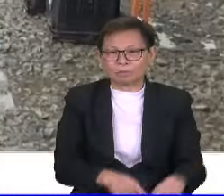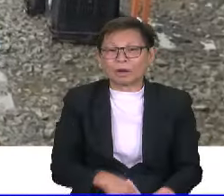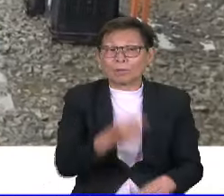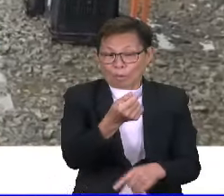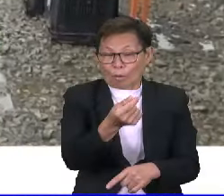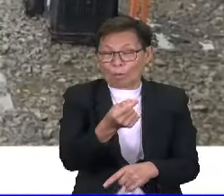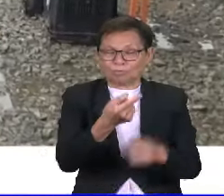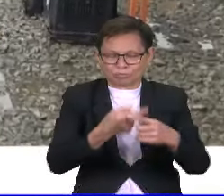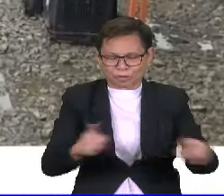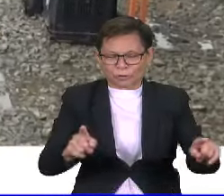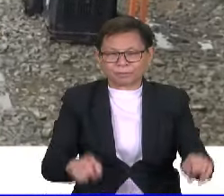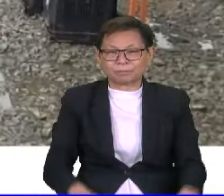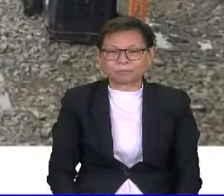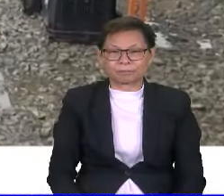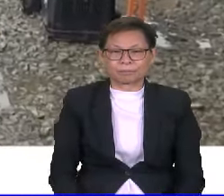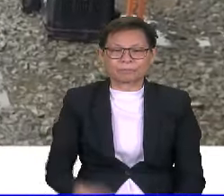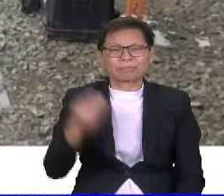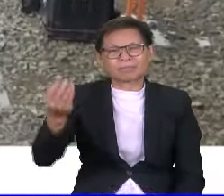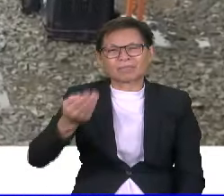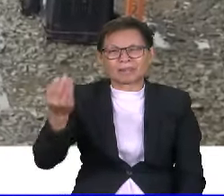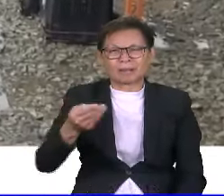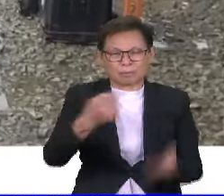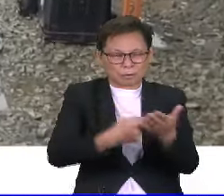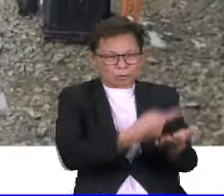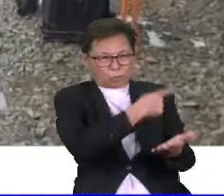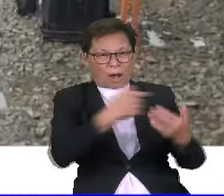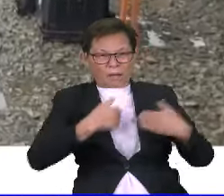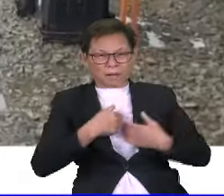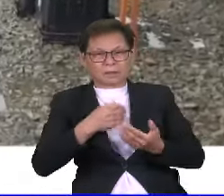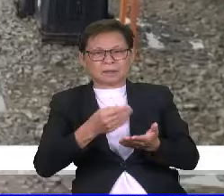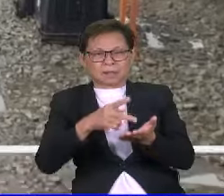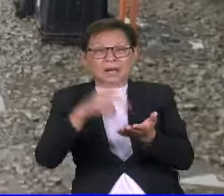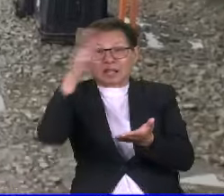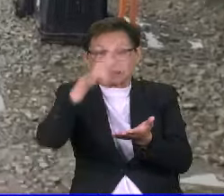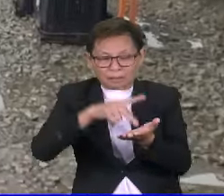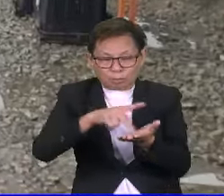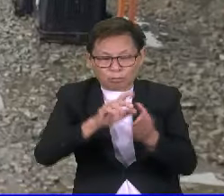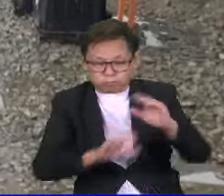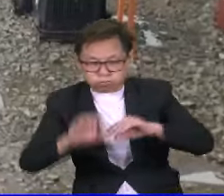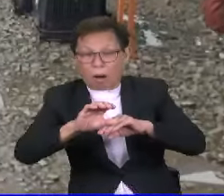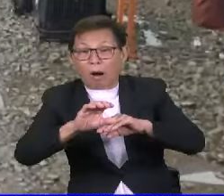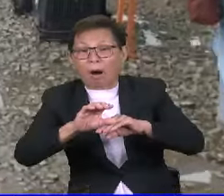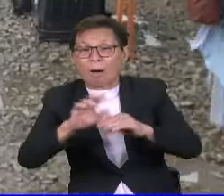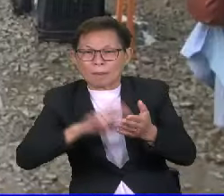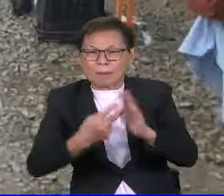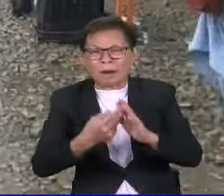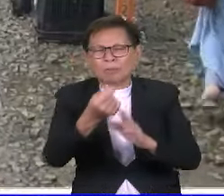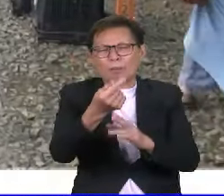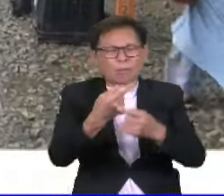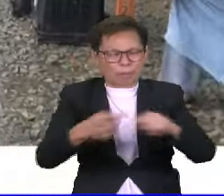harga memang berbeza lah. Biasanya macam yang minggu lepas ada subsidi, harga pun kira-kira berbeza, kira